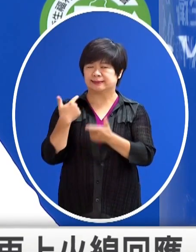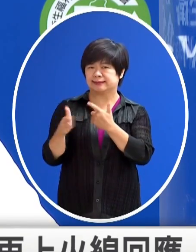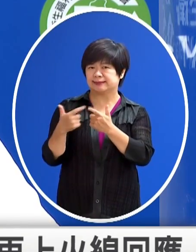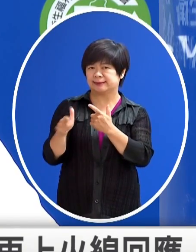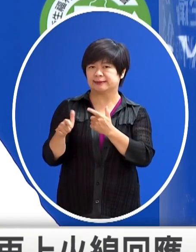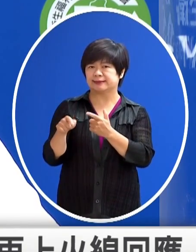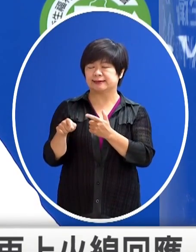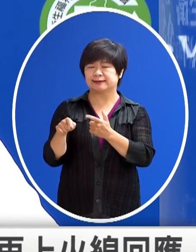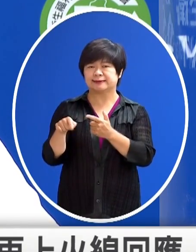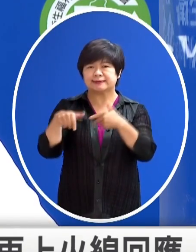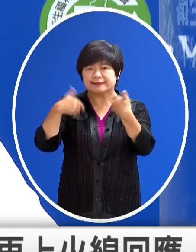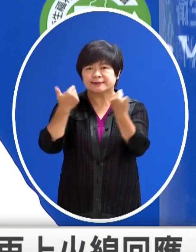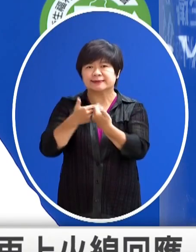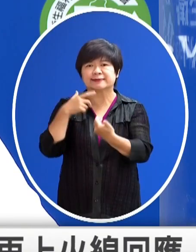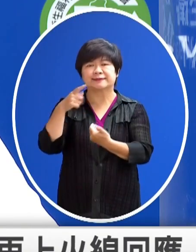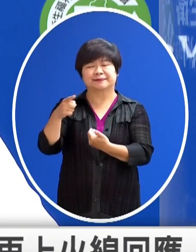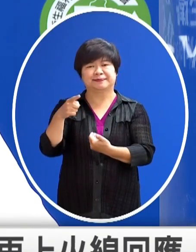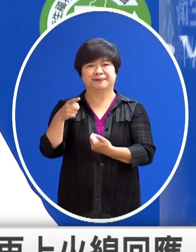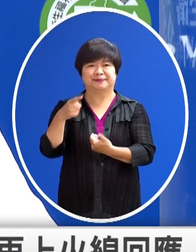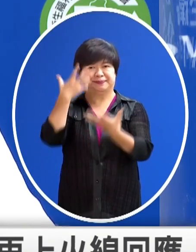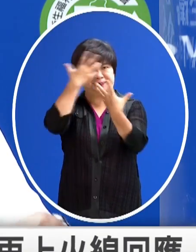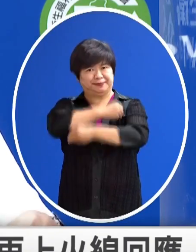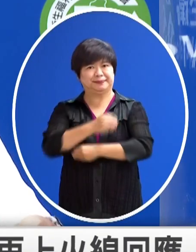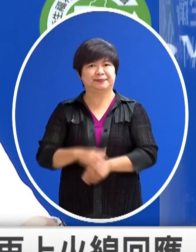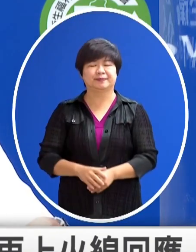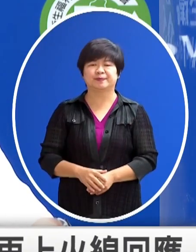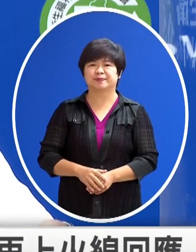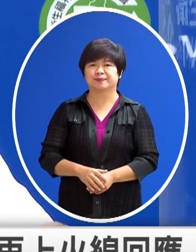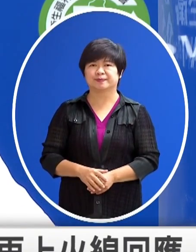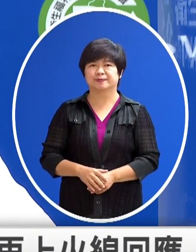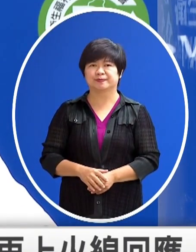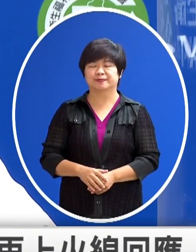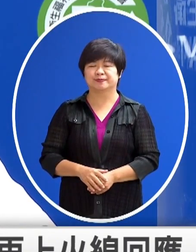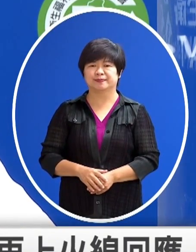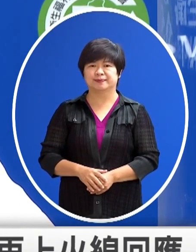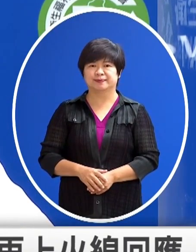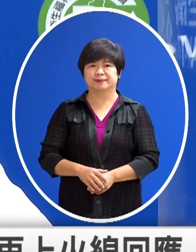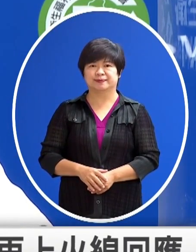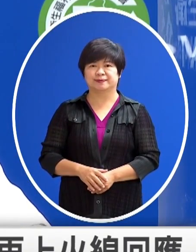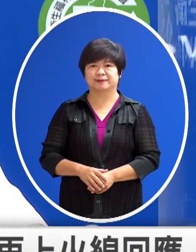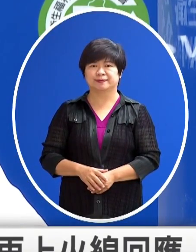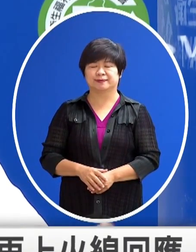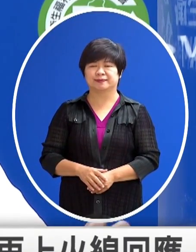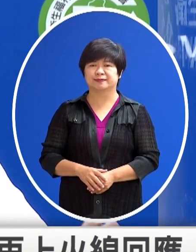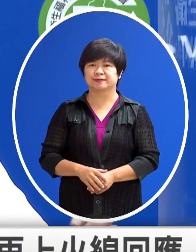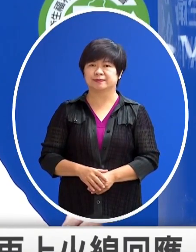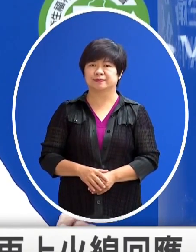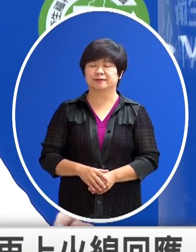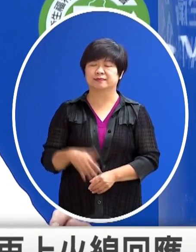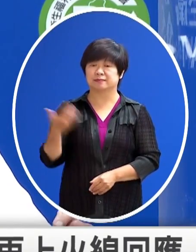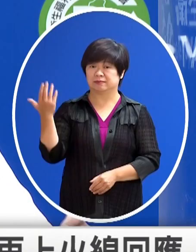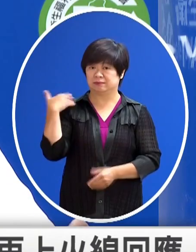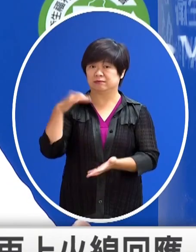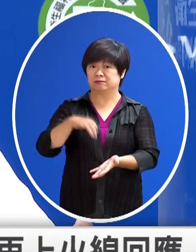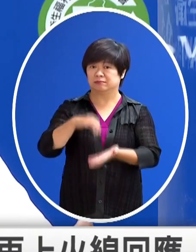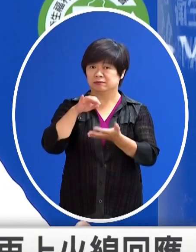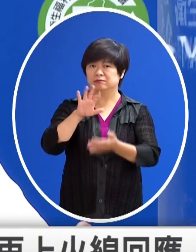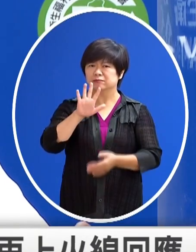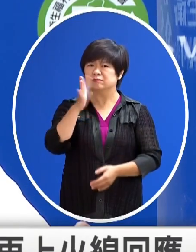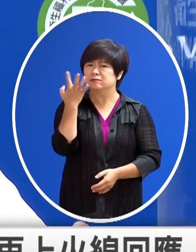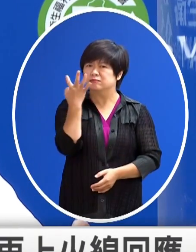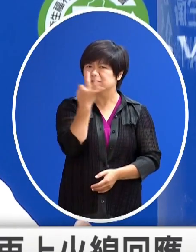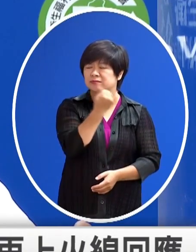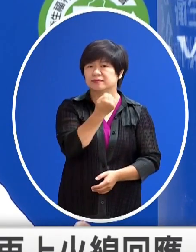时候它会形成很大的问题了。那我们再来看看，就是说以前大概也讲过有几